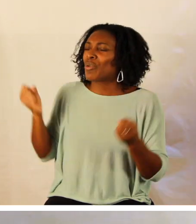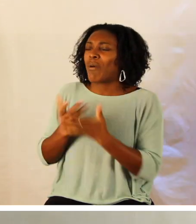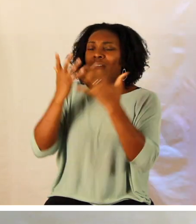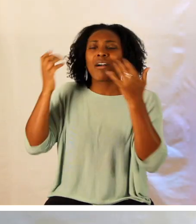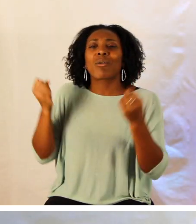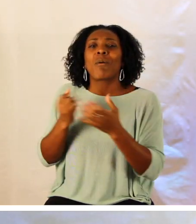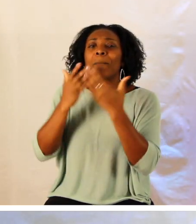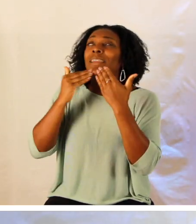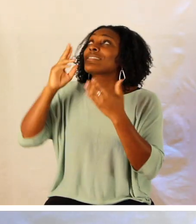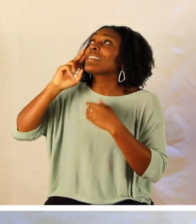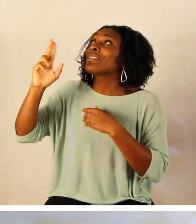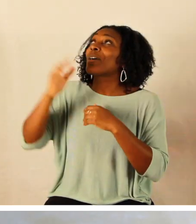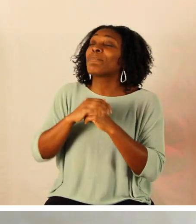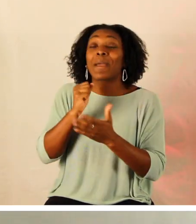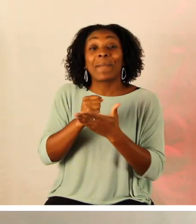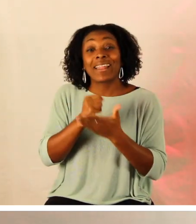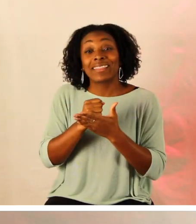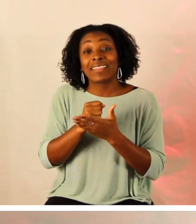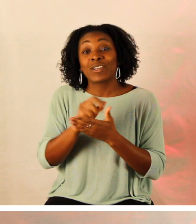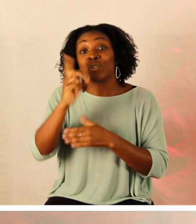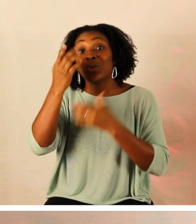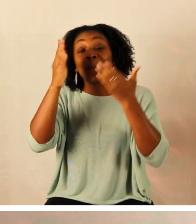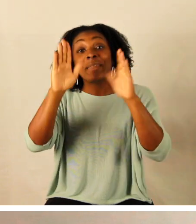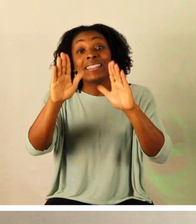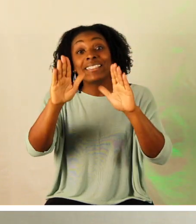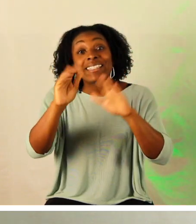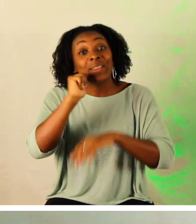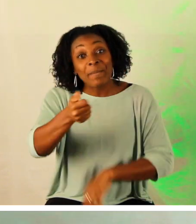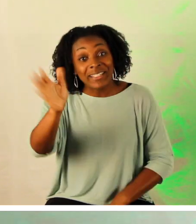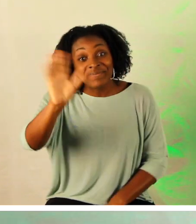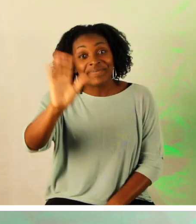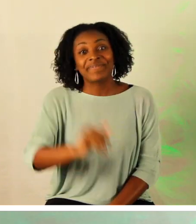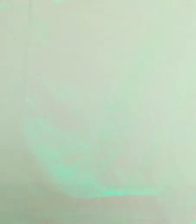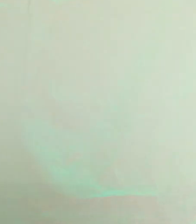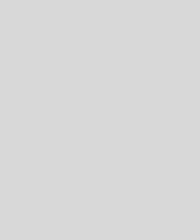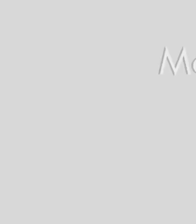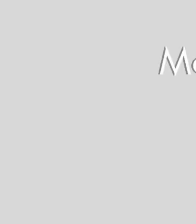toutes choses. Merci, Seigneur. Amen. Que Dieu te bénisse. On se retrouve demain.